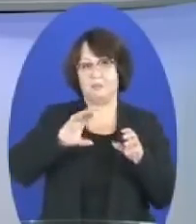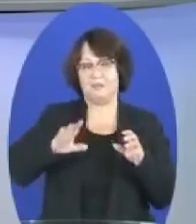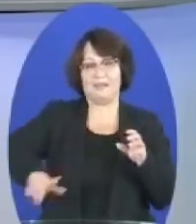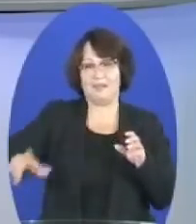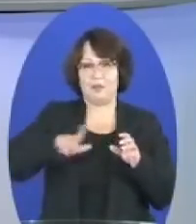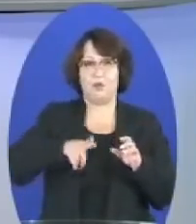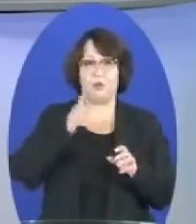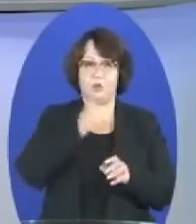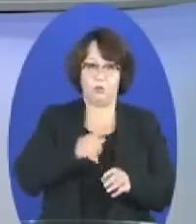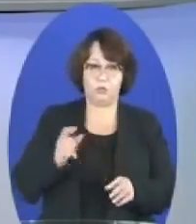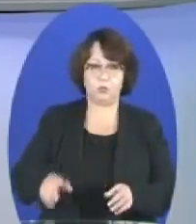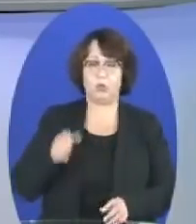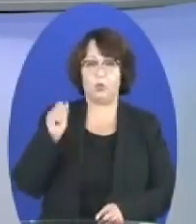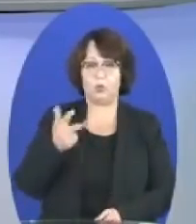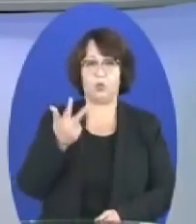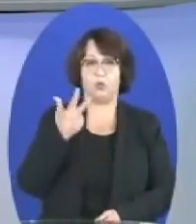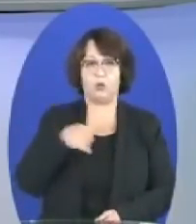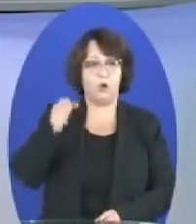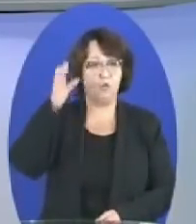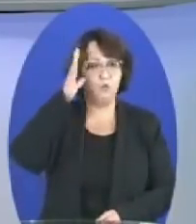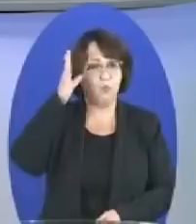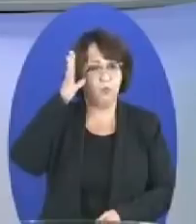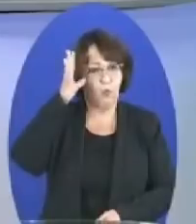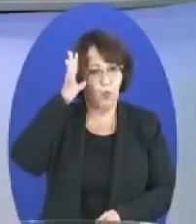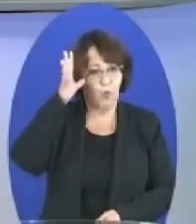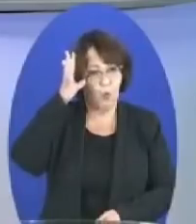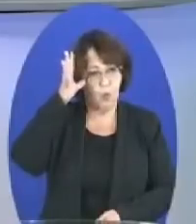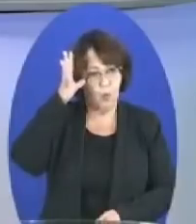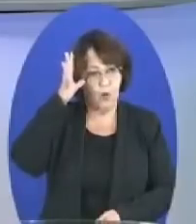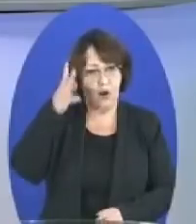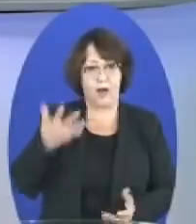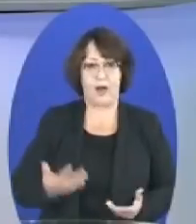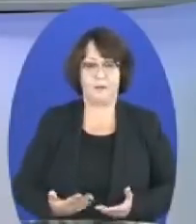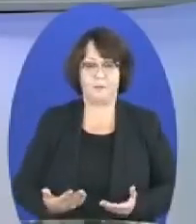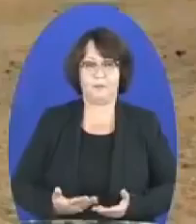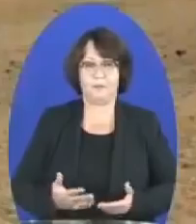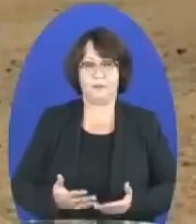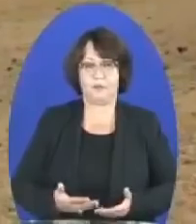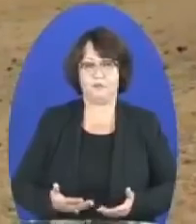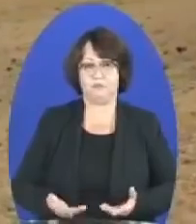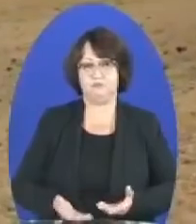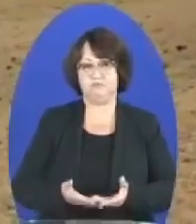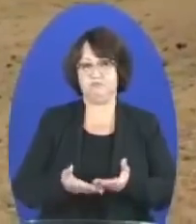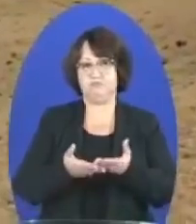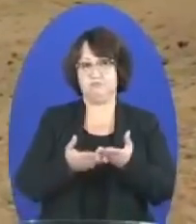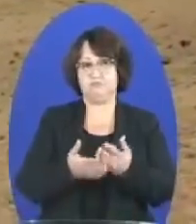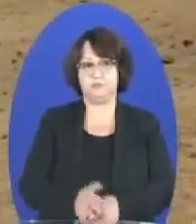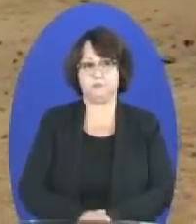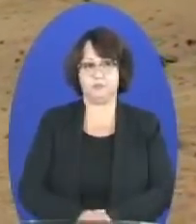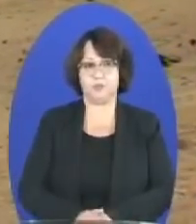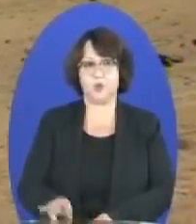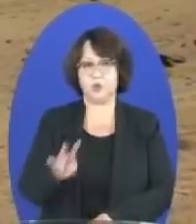энхүү Алтай нутагт богын үр төлийг аваачин нутгшуулж байгаа нь энэ юм.